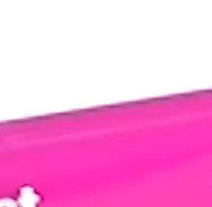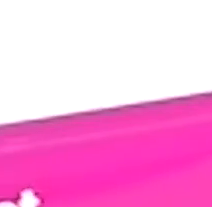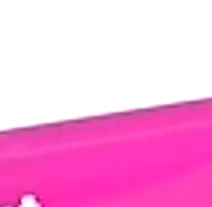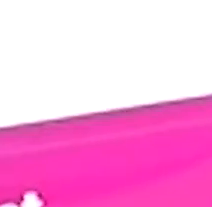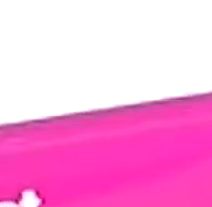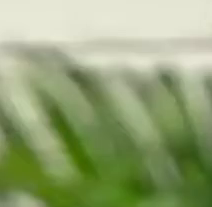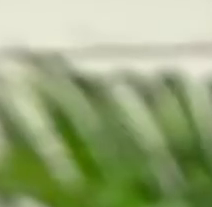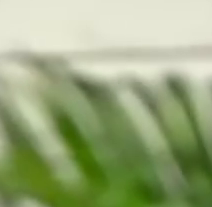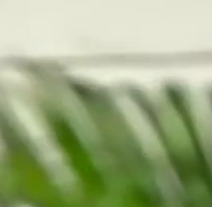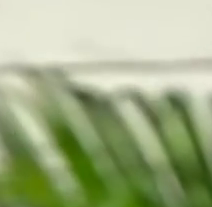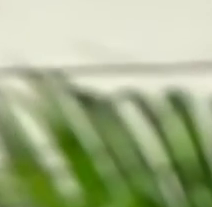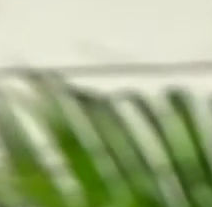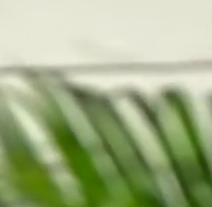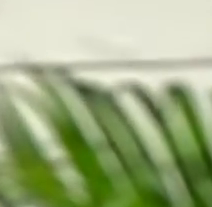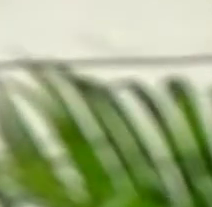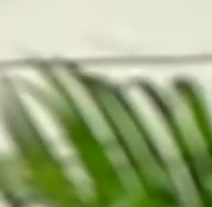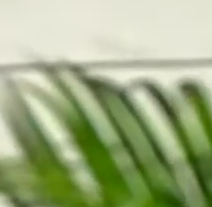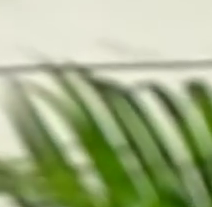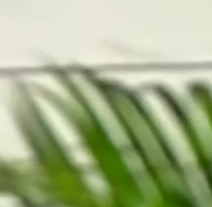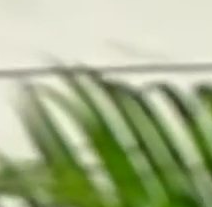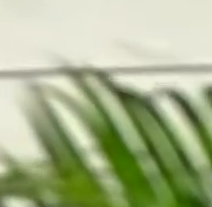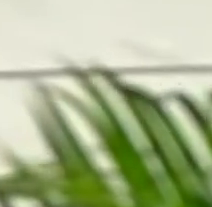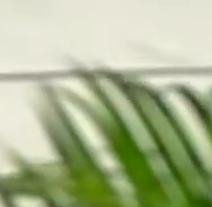warga agar tidak takut mengikuti rapid test.